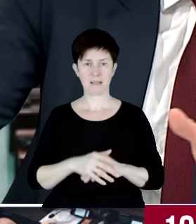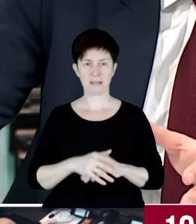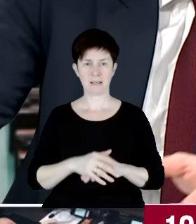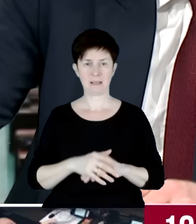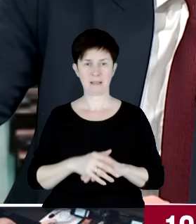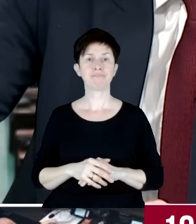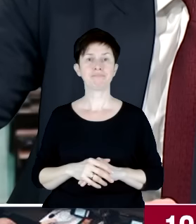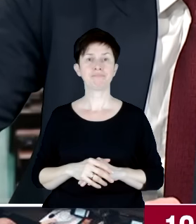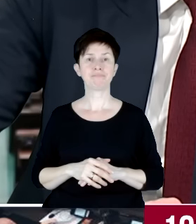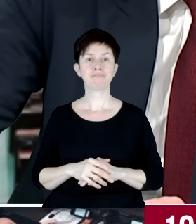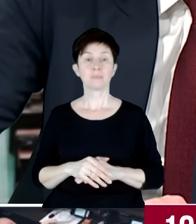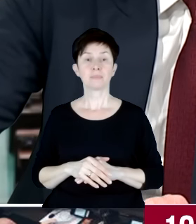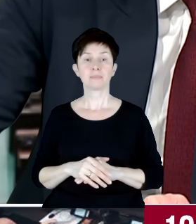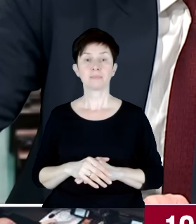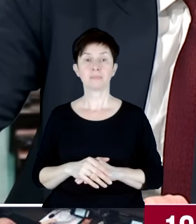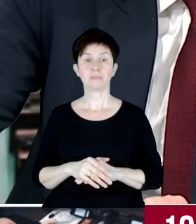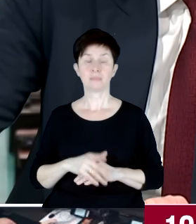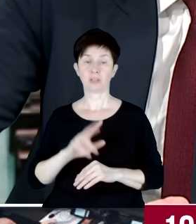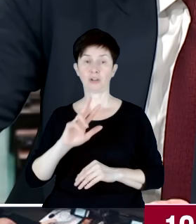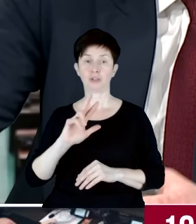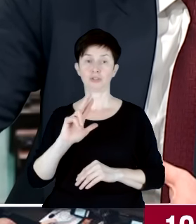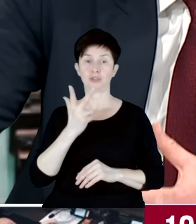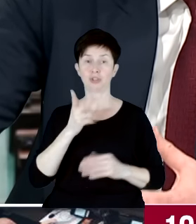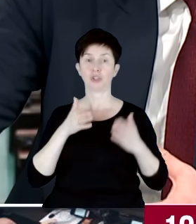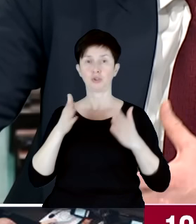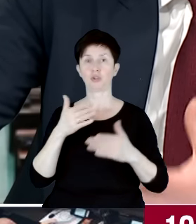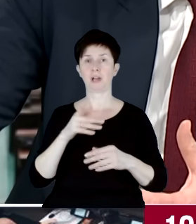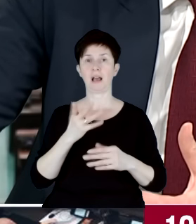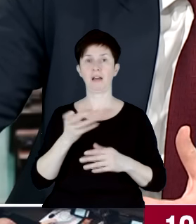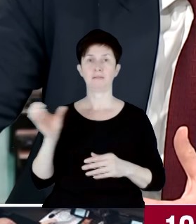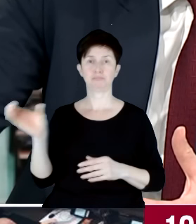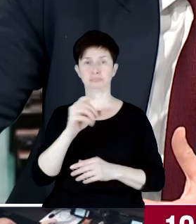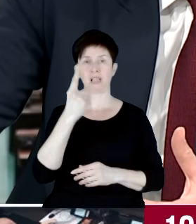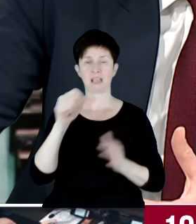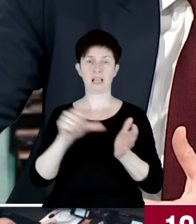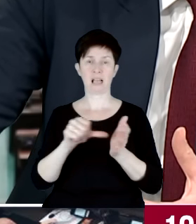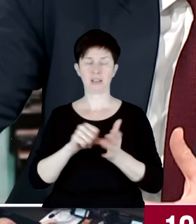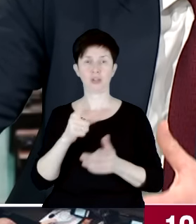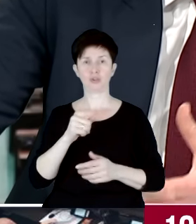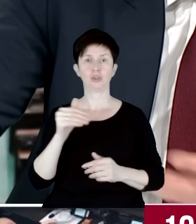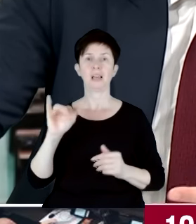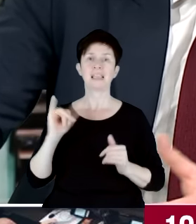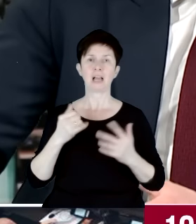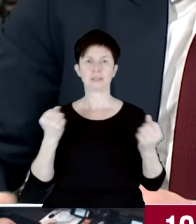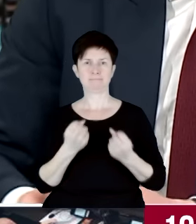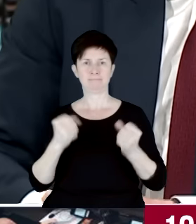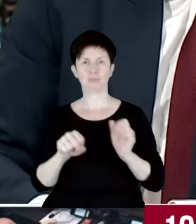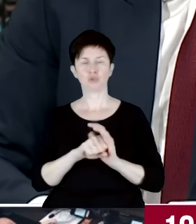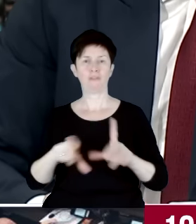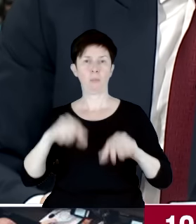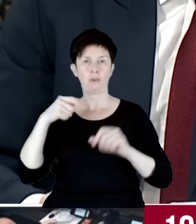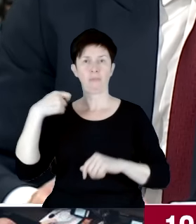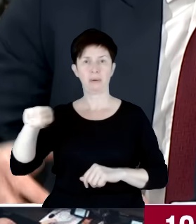Może Trzecia Droga wystawi jednego kandydata tylko. No to będzie trzeba jakoś dojechać do tych wyborów prezydenckich. To może nie jest tak źle, jak dzisiaj